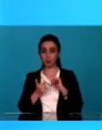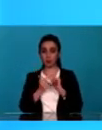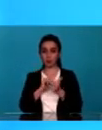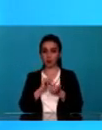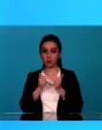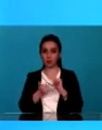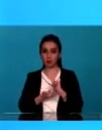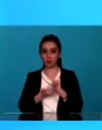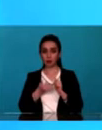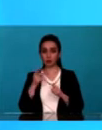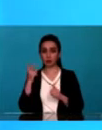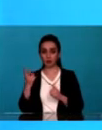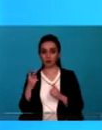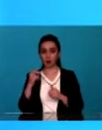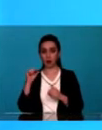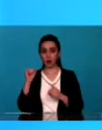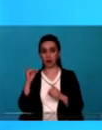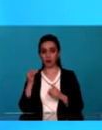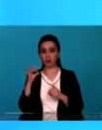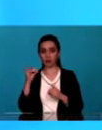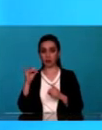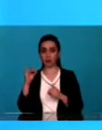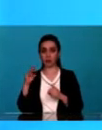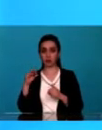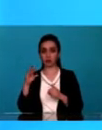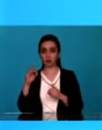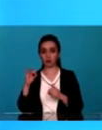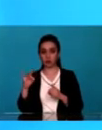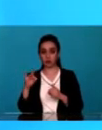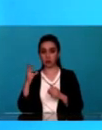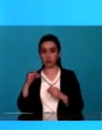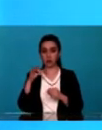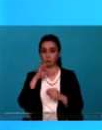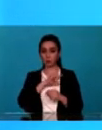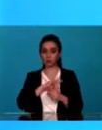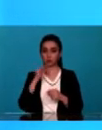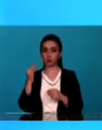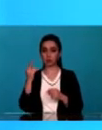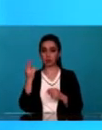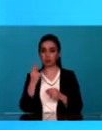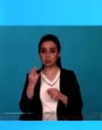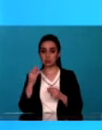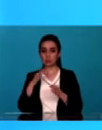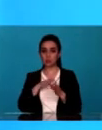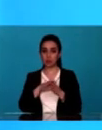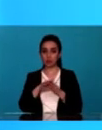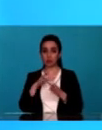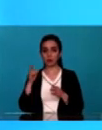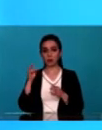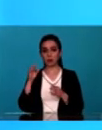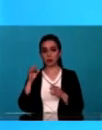разделе переменных var – i и integer. Им присваиваем тип целого значения. Это у нас